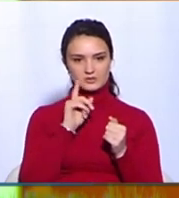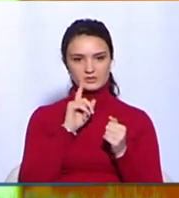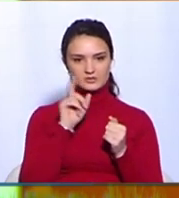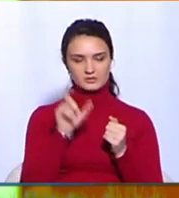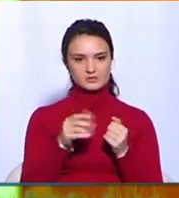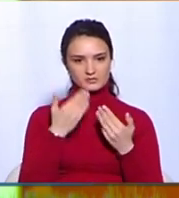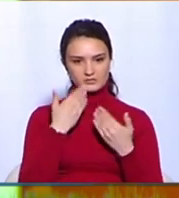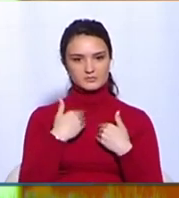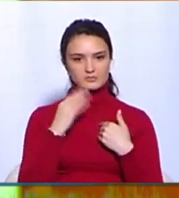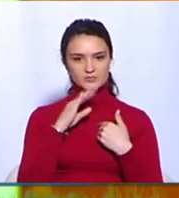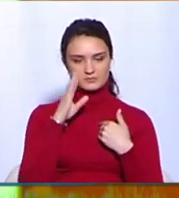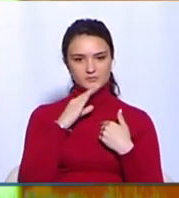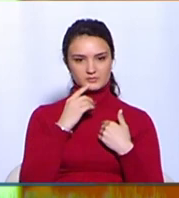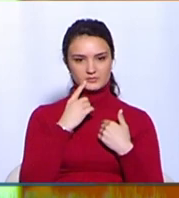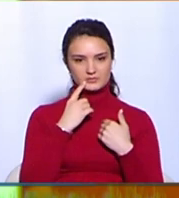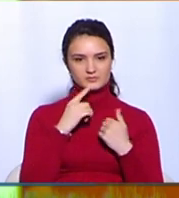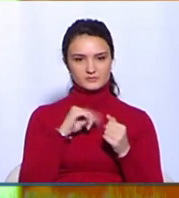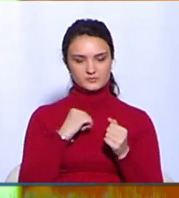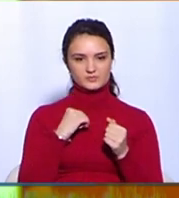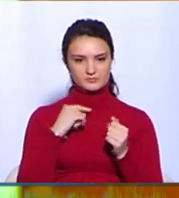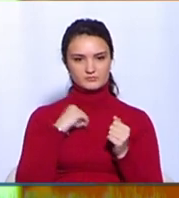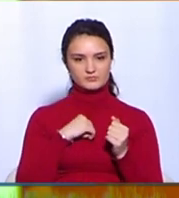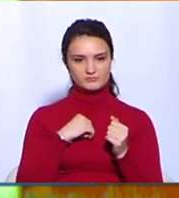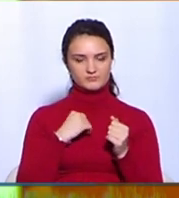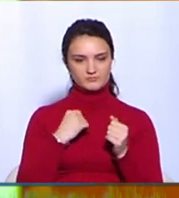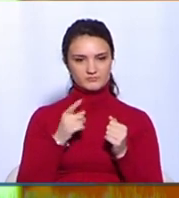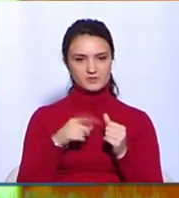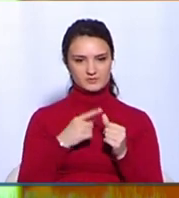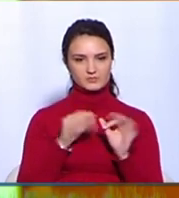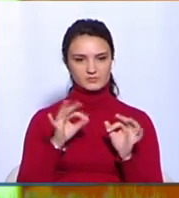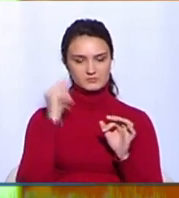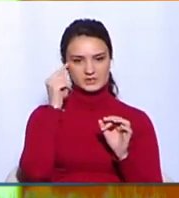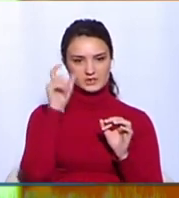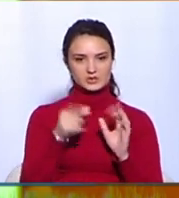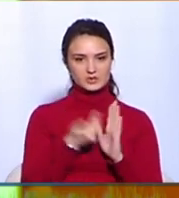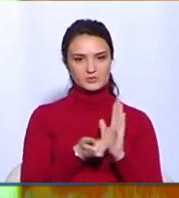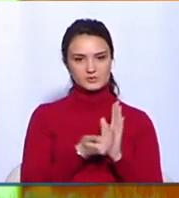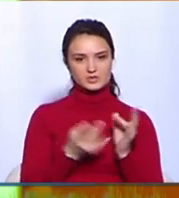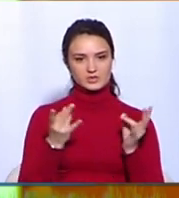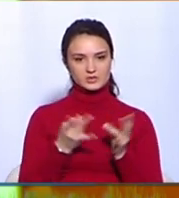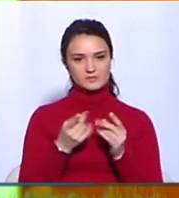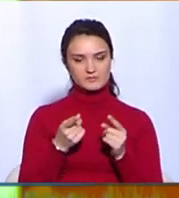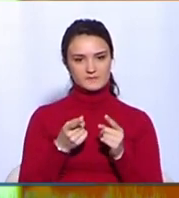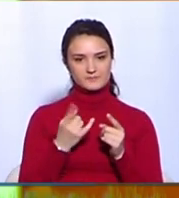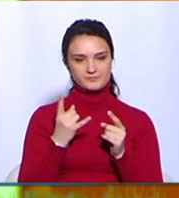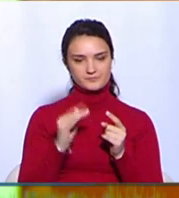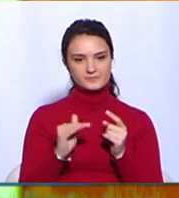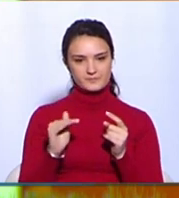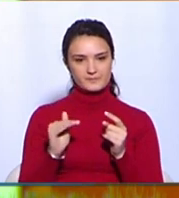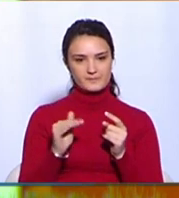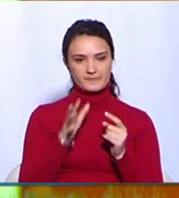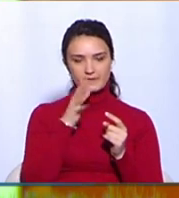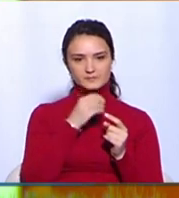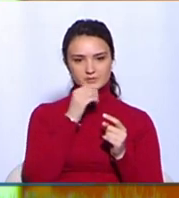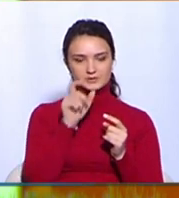ახალგაზრდაზე გვეკითხება მშობელი, შეწუხებული და მას სწორედ ფსიქიატრის რეკომენდაცია სჭირდება. ბავშვს, ანუ